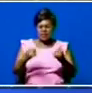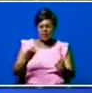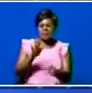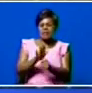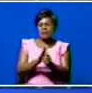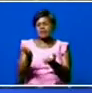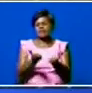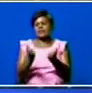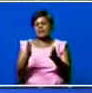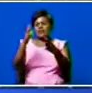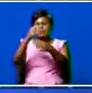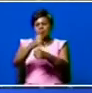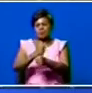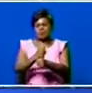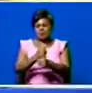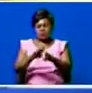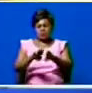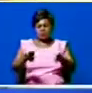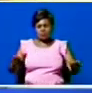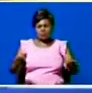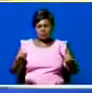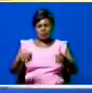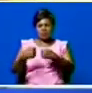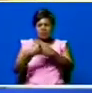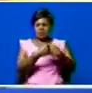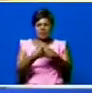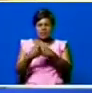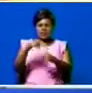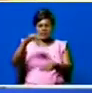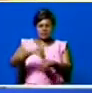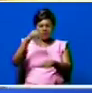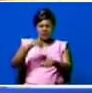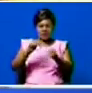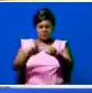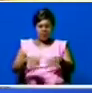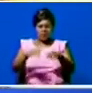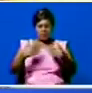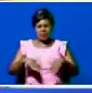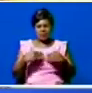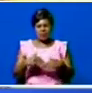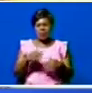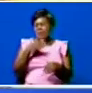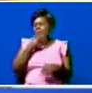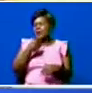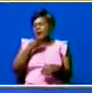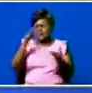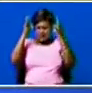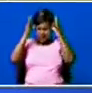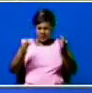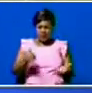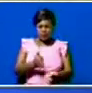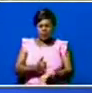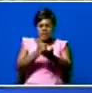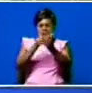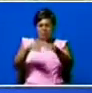nyingine. Viwanja vya kuanika mpunga vikiwa ni baadhi ya changamoto zinazowakumba wakulima, Charles Mkombozi aliamua kuwapa wakulima eneo la